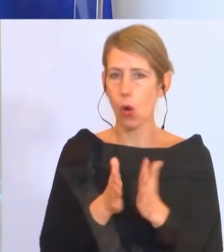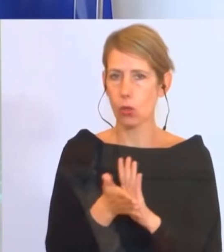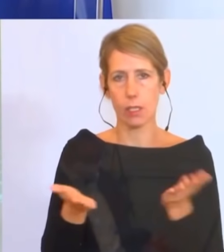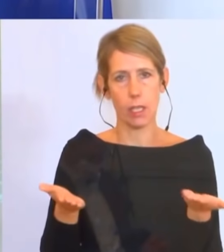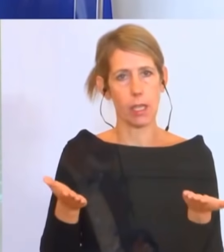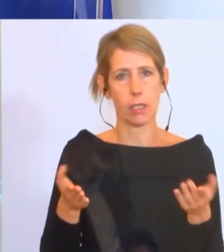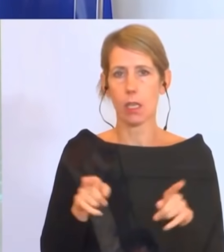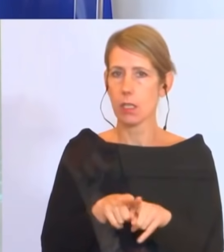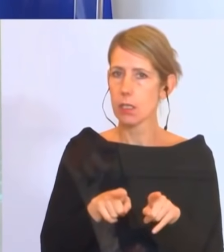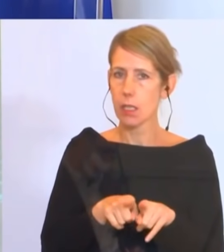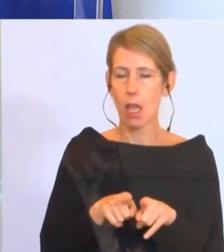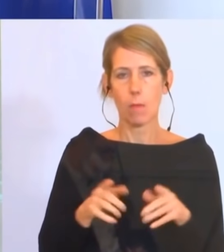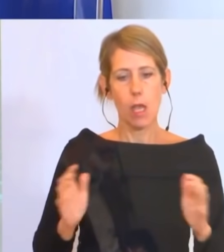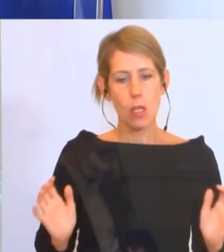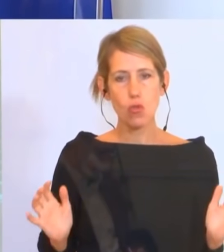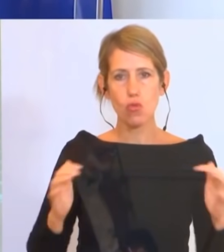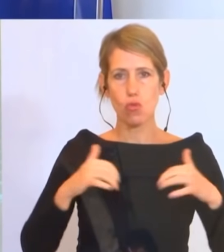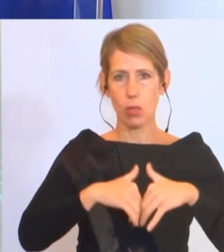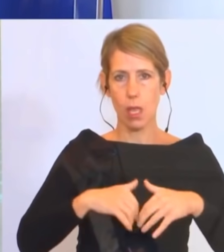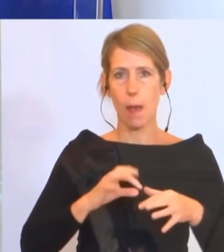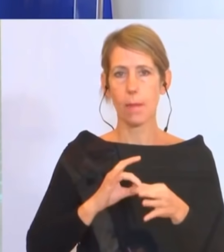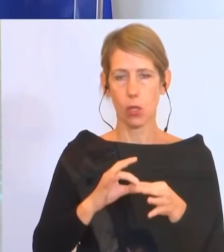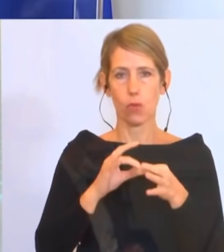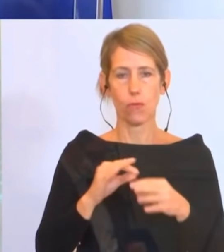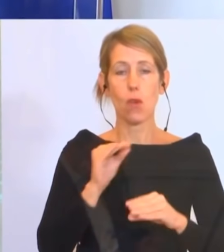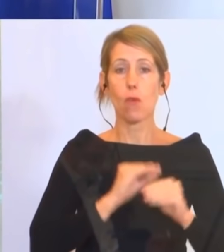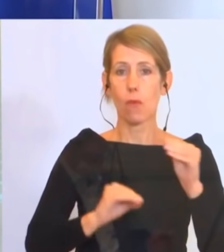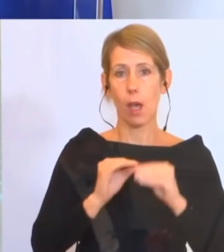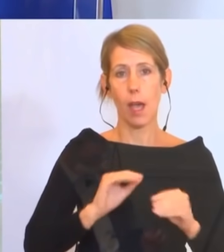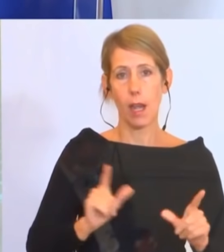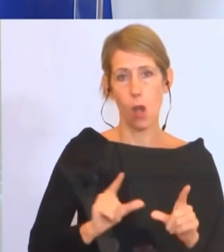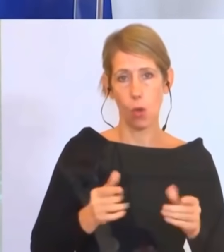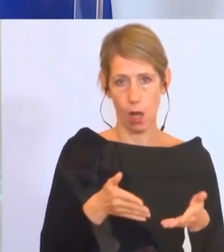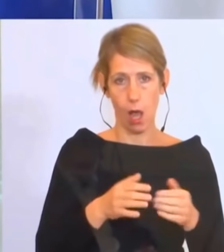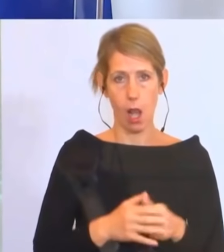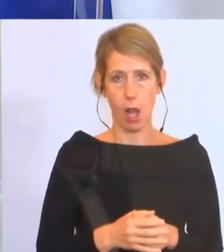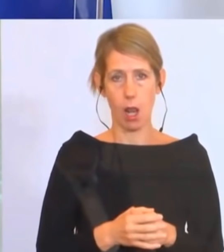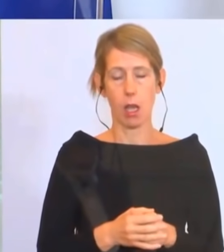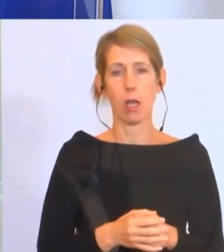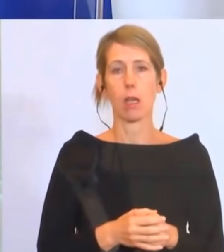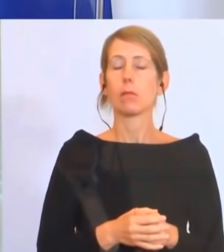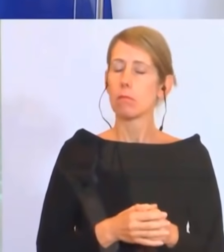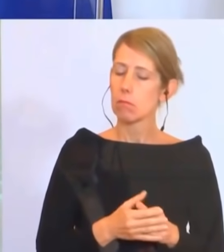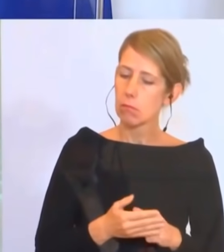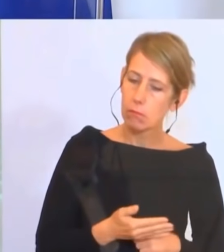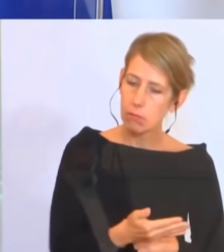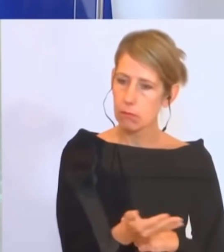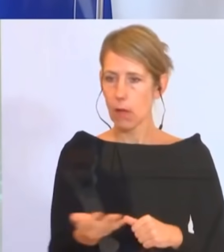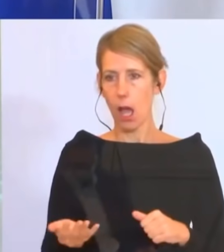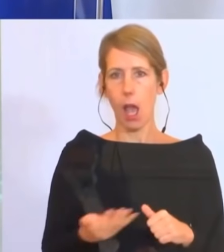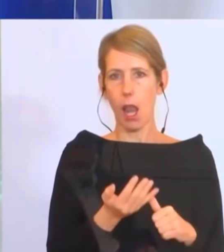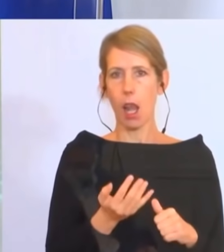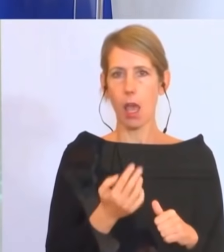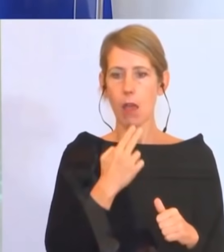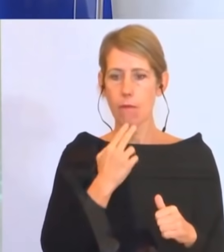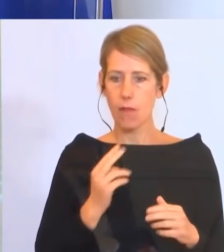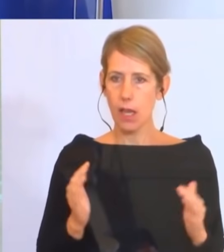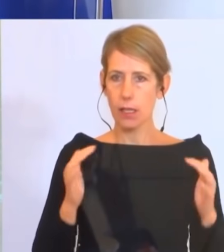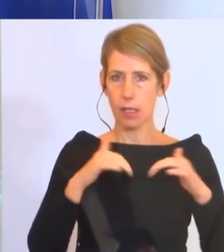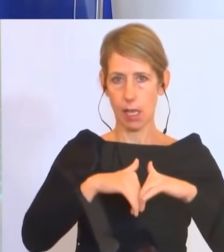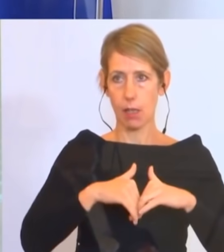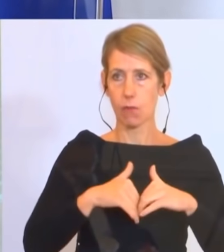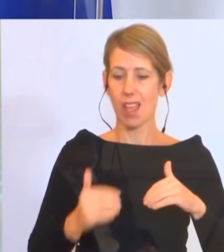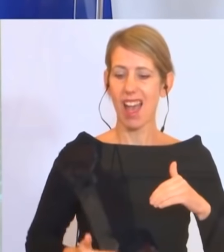genauso wie beim Zusammentreffen in Vereinslokalitäten. Alle Zusammentreffen außerhalb